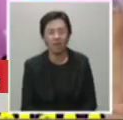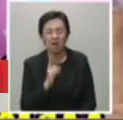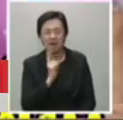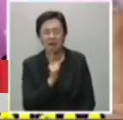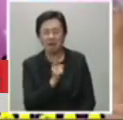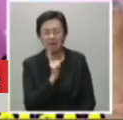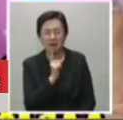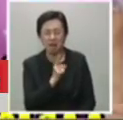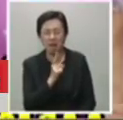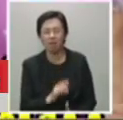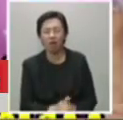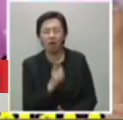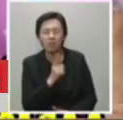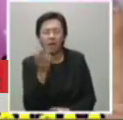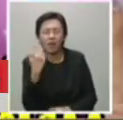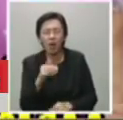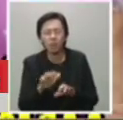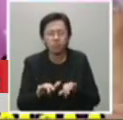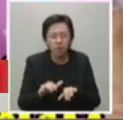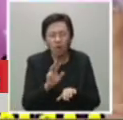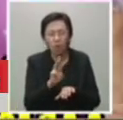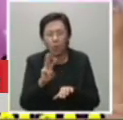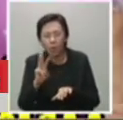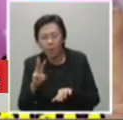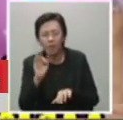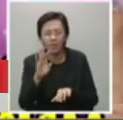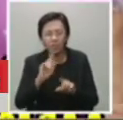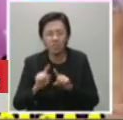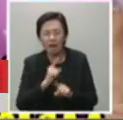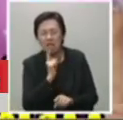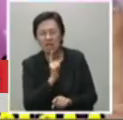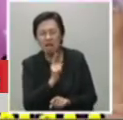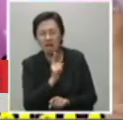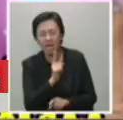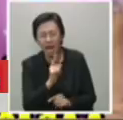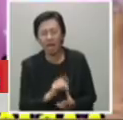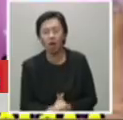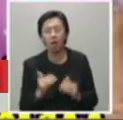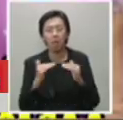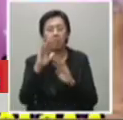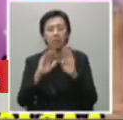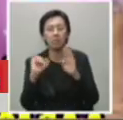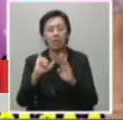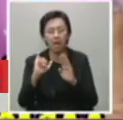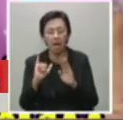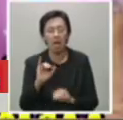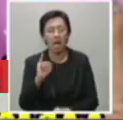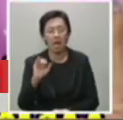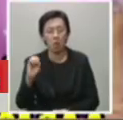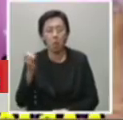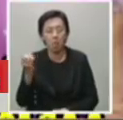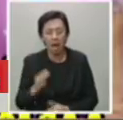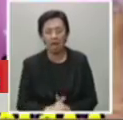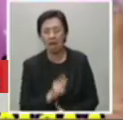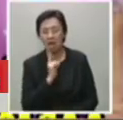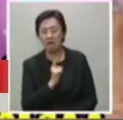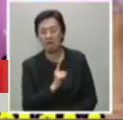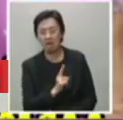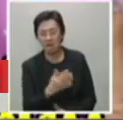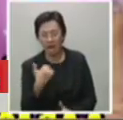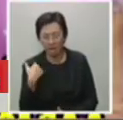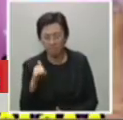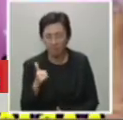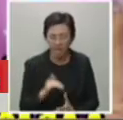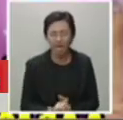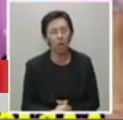ในโซเชียลเยอะตอนนั้นยังไม่มีประชาธิปไตยฮะชาวบ้านก็ด่ากันไม่ค่อยได้เพราะว่ามี IO เยอะไงด่าเดี๋ยวจะมีไอ้จุกไอ้แกะ